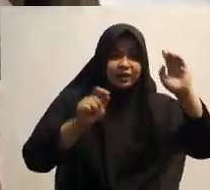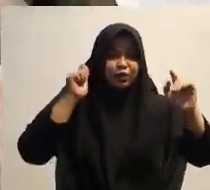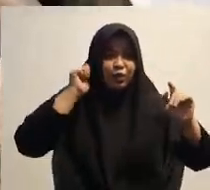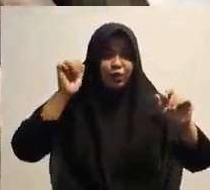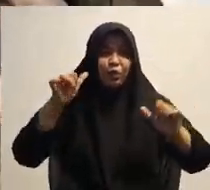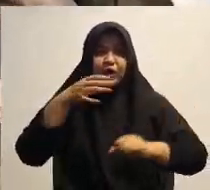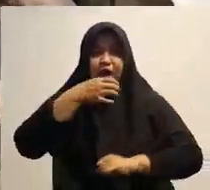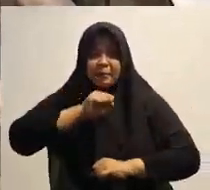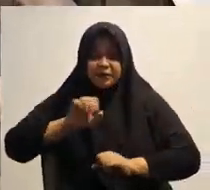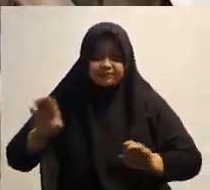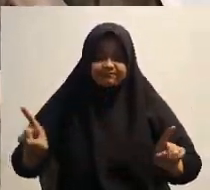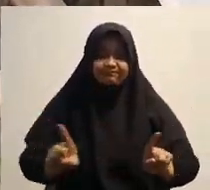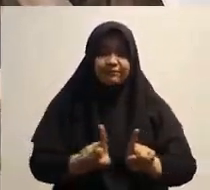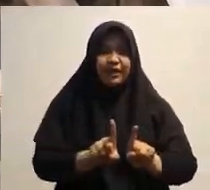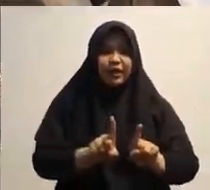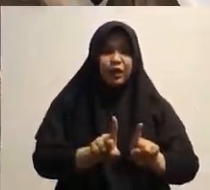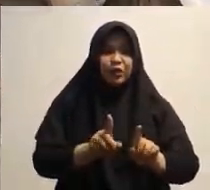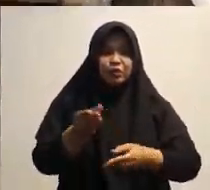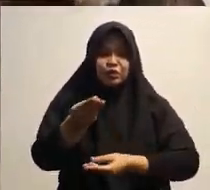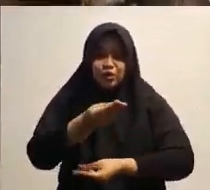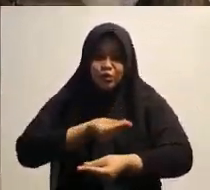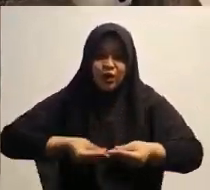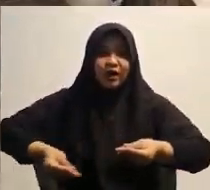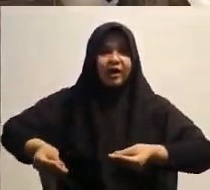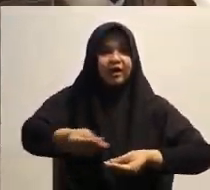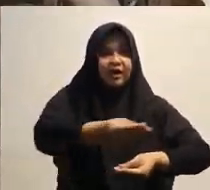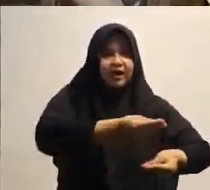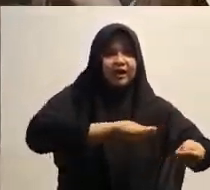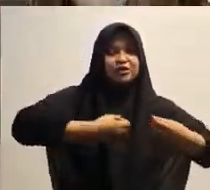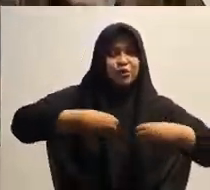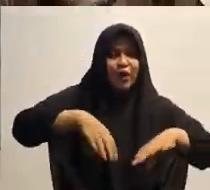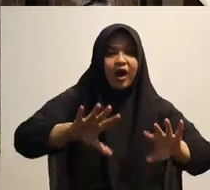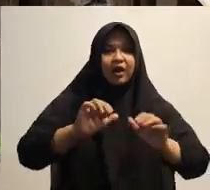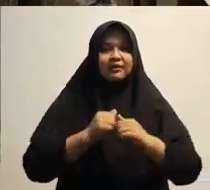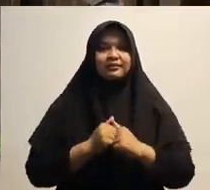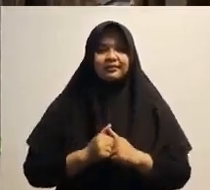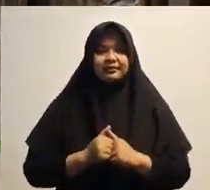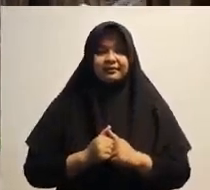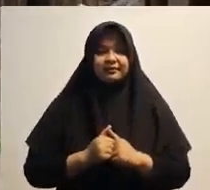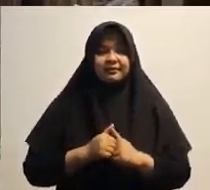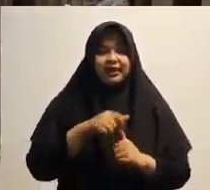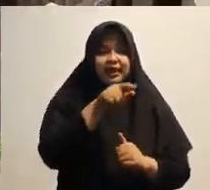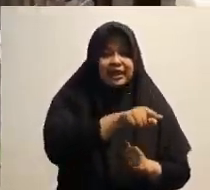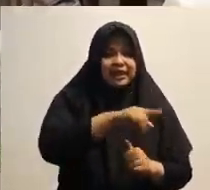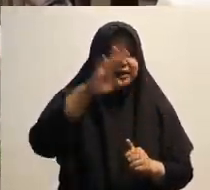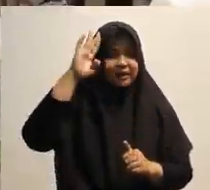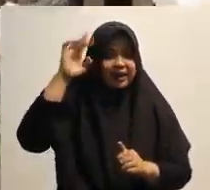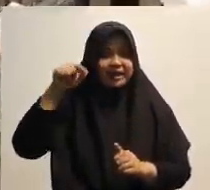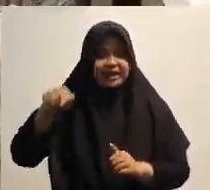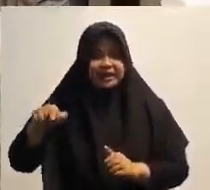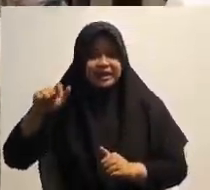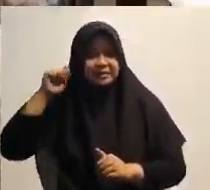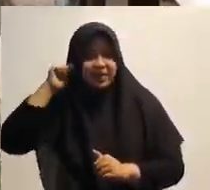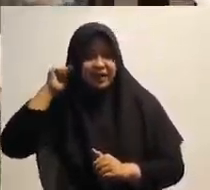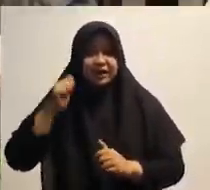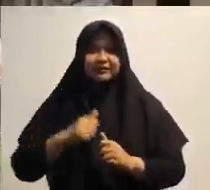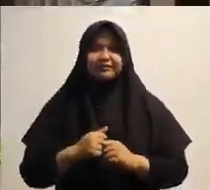betinanya. Ini juga kita tukarkan karena induknya sudah tua, kita tukarkan yang lebih muda. Ini yang jantan, ini yang betina.